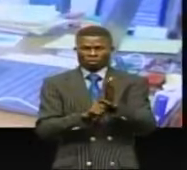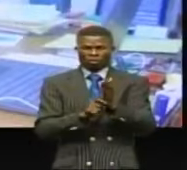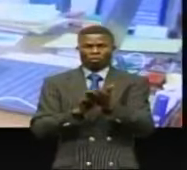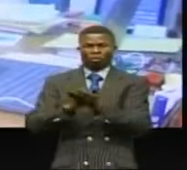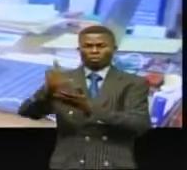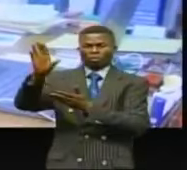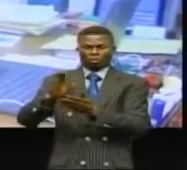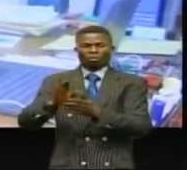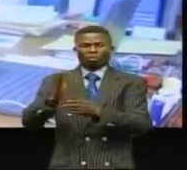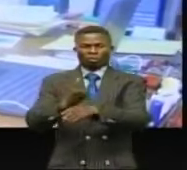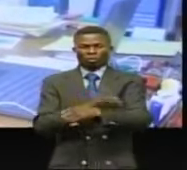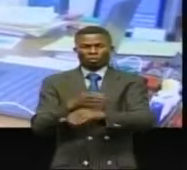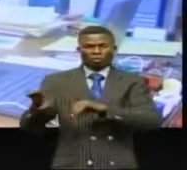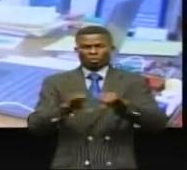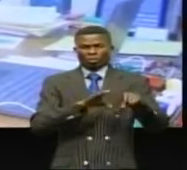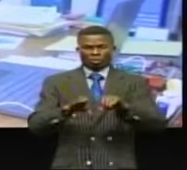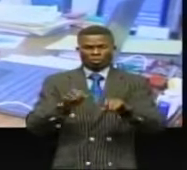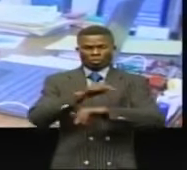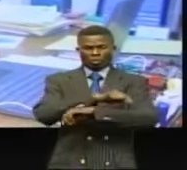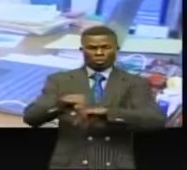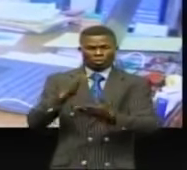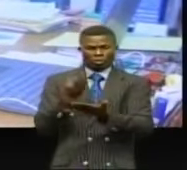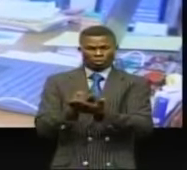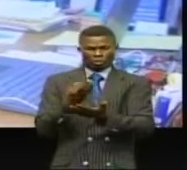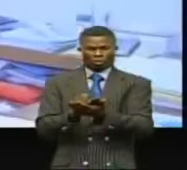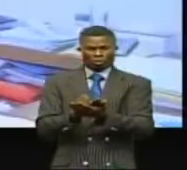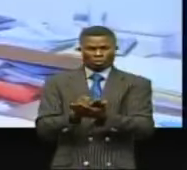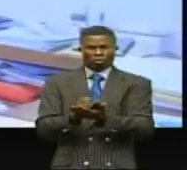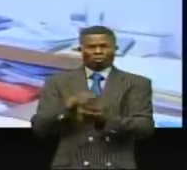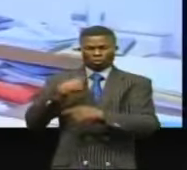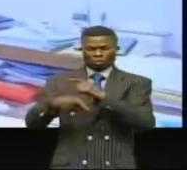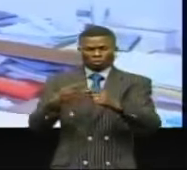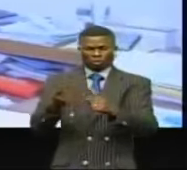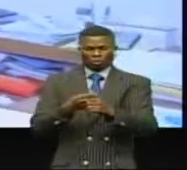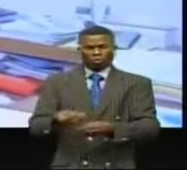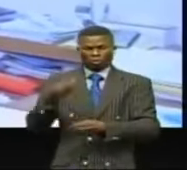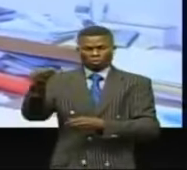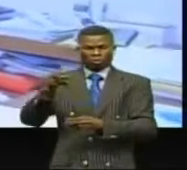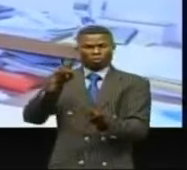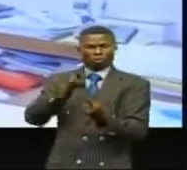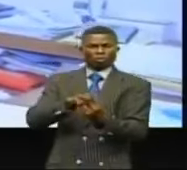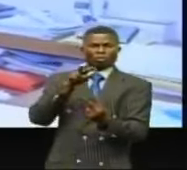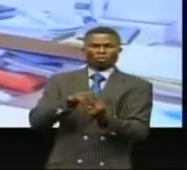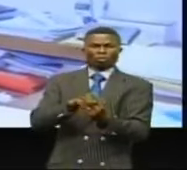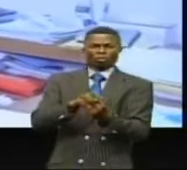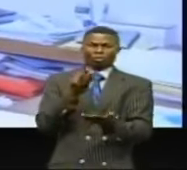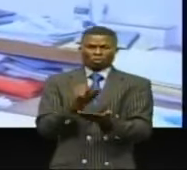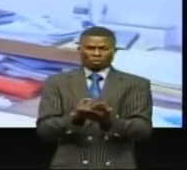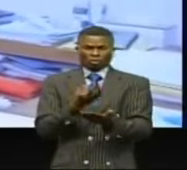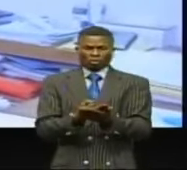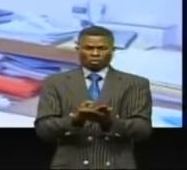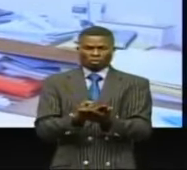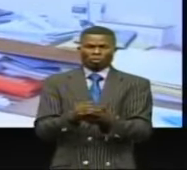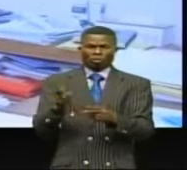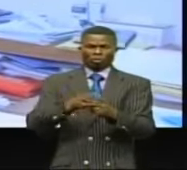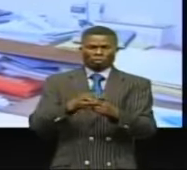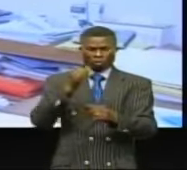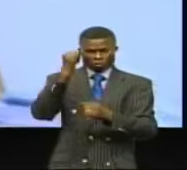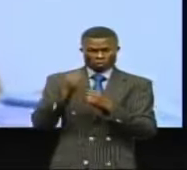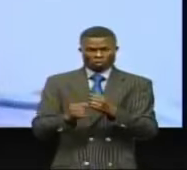graduel des activités de cette institution, commençant par l'octroi des garanties, les financements à moyen terme des